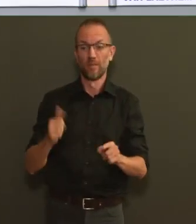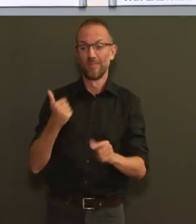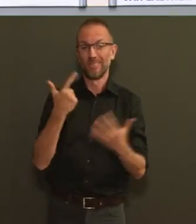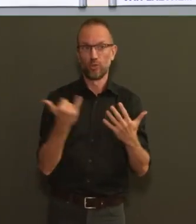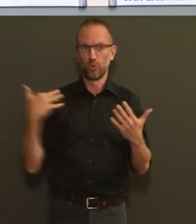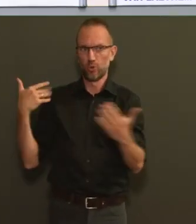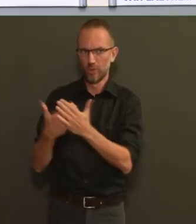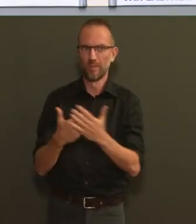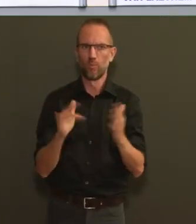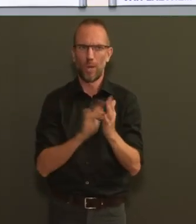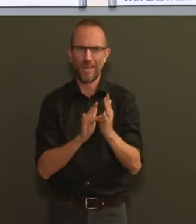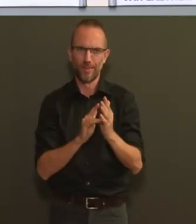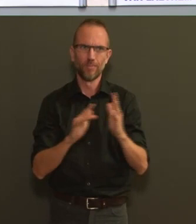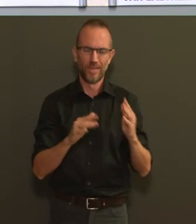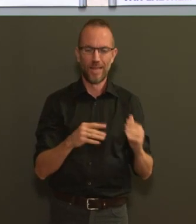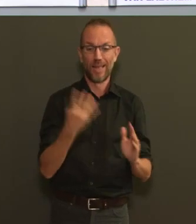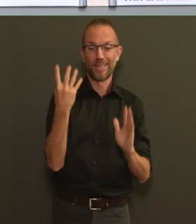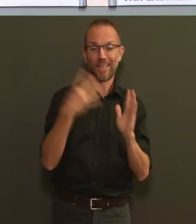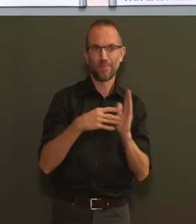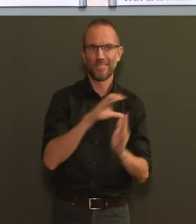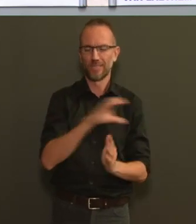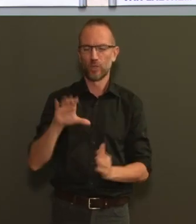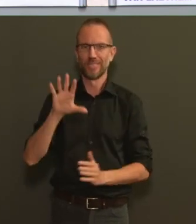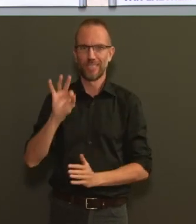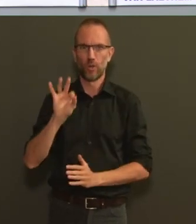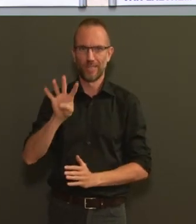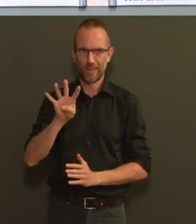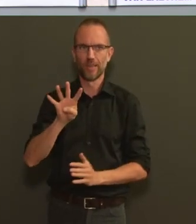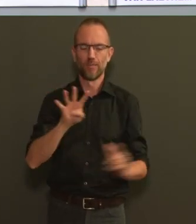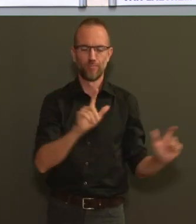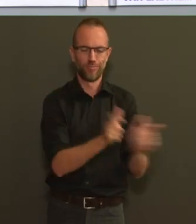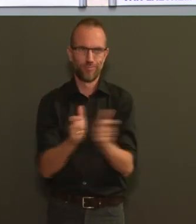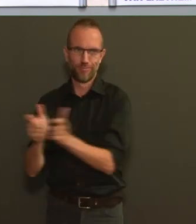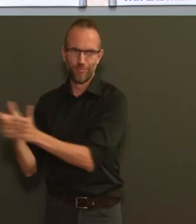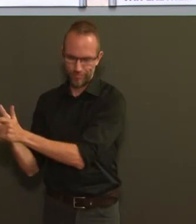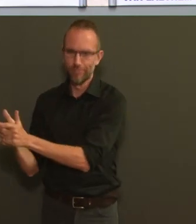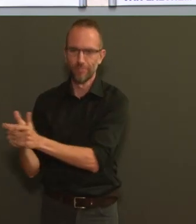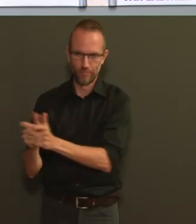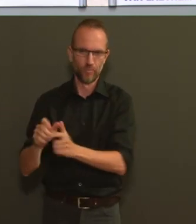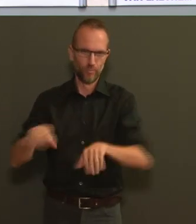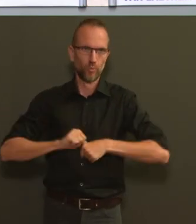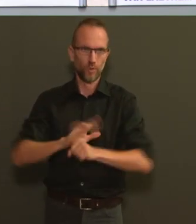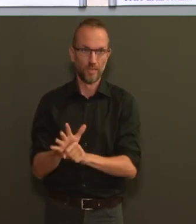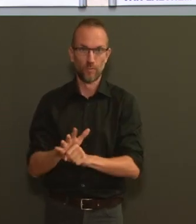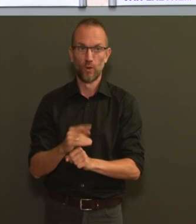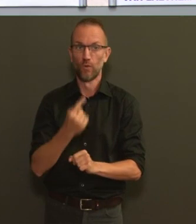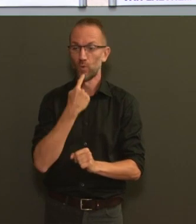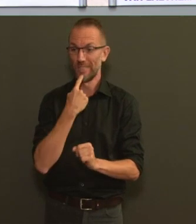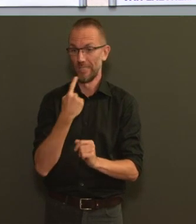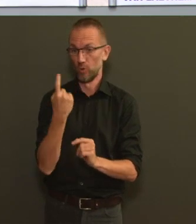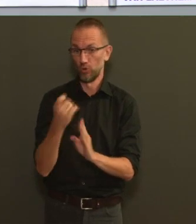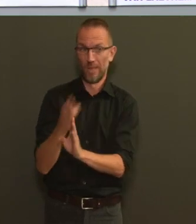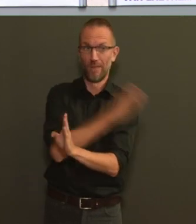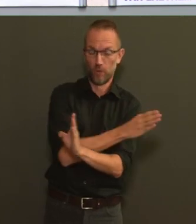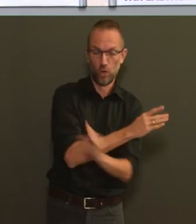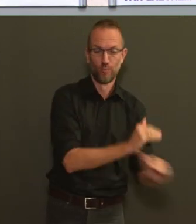graphique, 4154 nouveaux patients diagnostiqués par jour. Cette augmentation est de 89%. Donc ça a